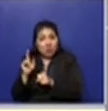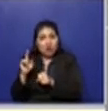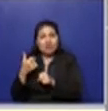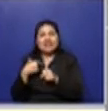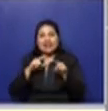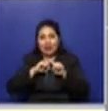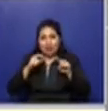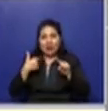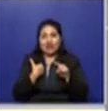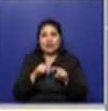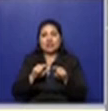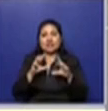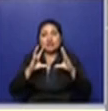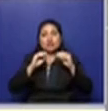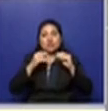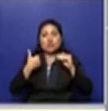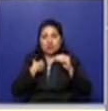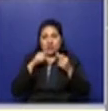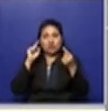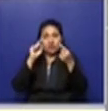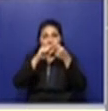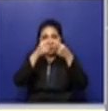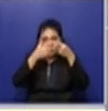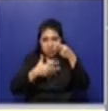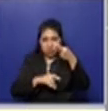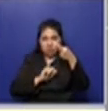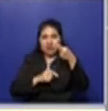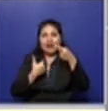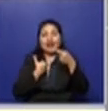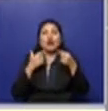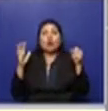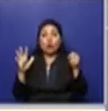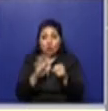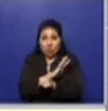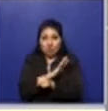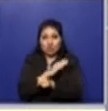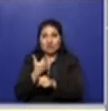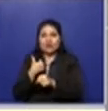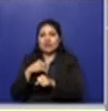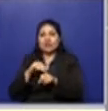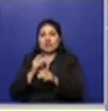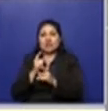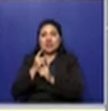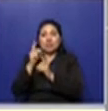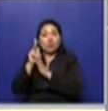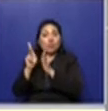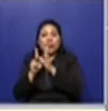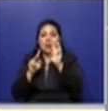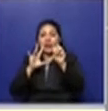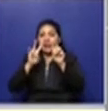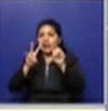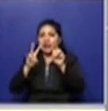าท่านได้ทำตามวัตถุประสงค์ครบถ้วนตามมาตรา7ทุกประการน